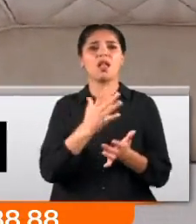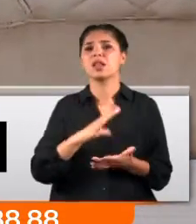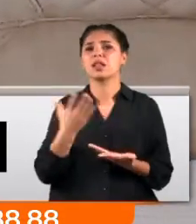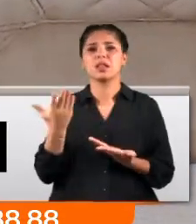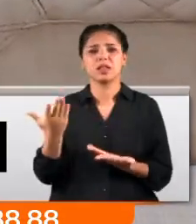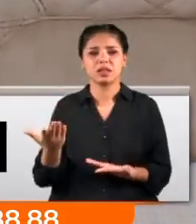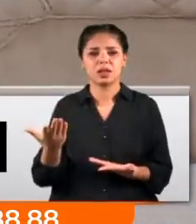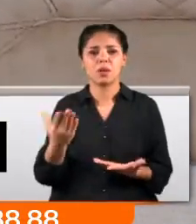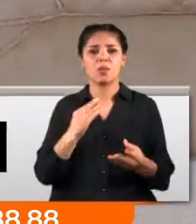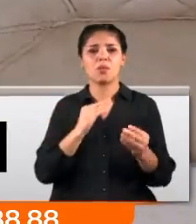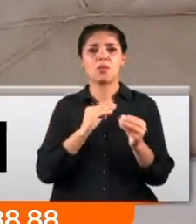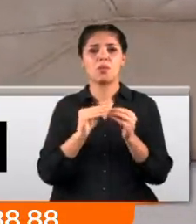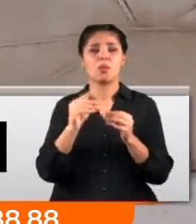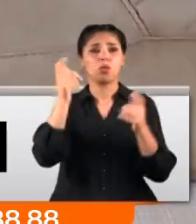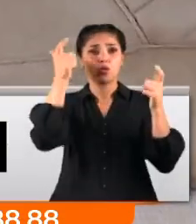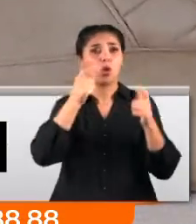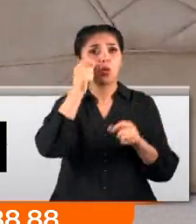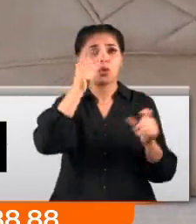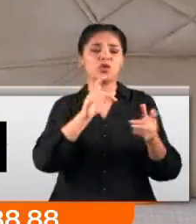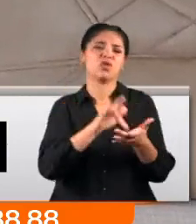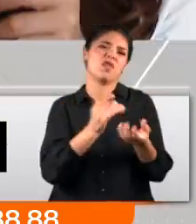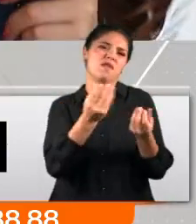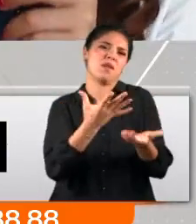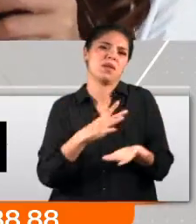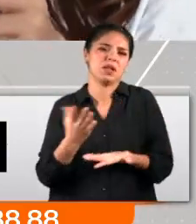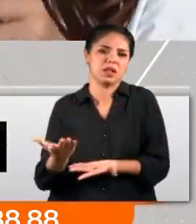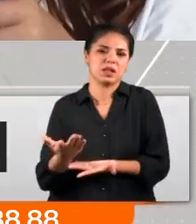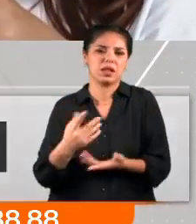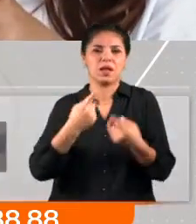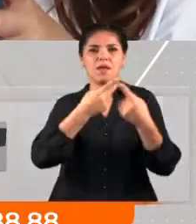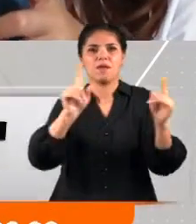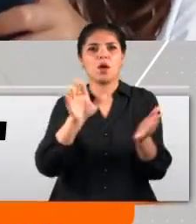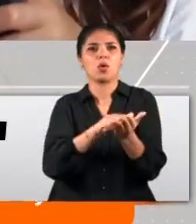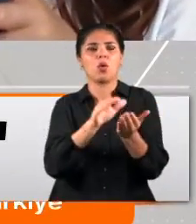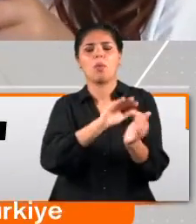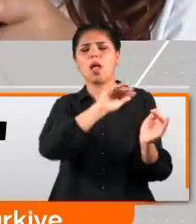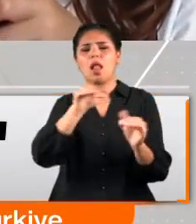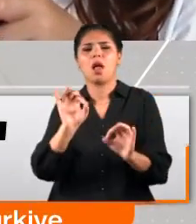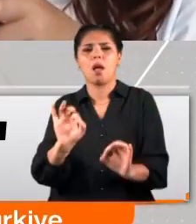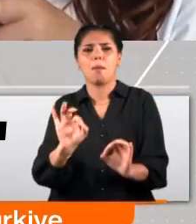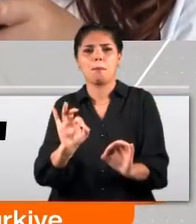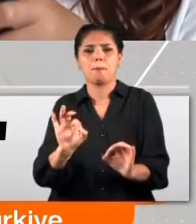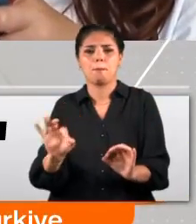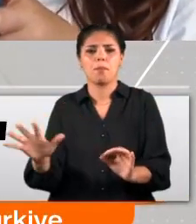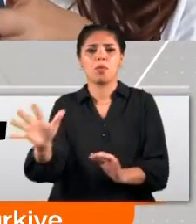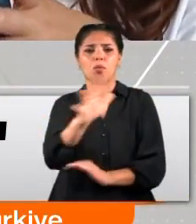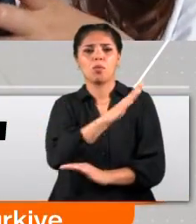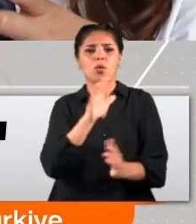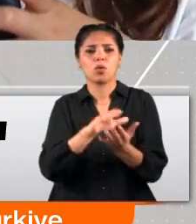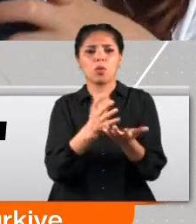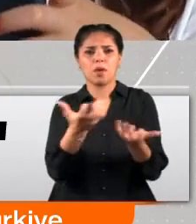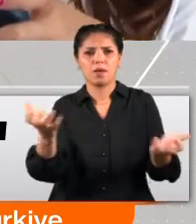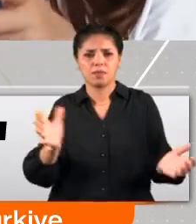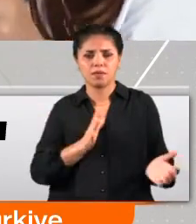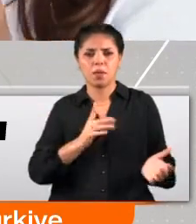var, sorumluların en yakın sürede cezalandırılması. Farklı köpekler de giriyor çıkıyor siteye ki etrafı dolu köpek.